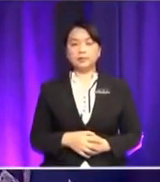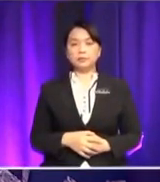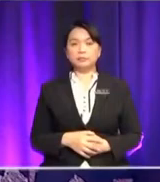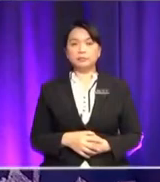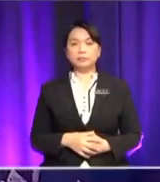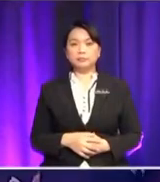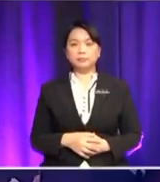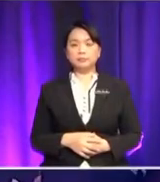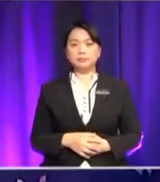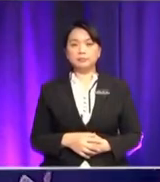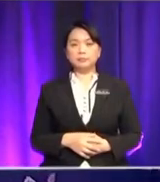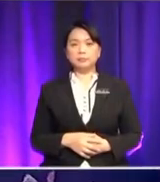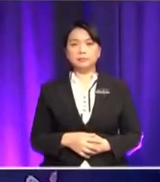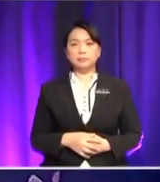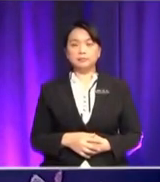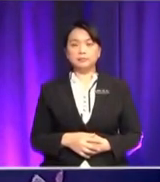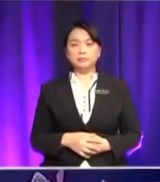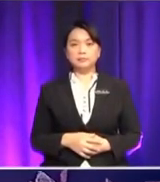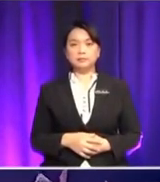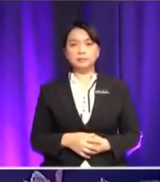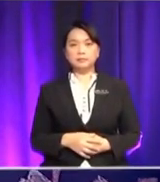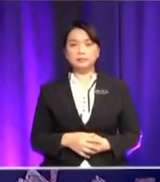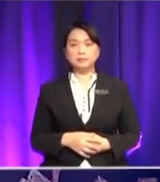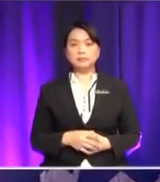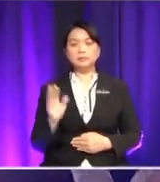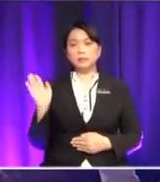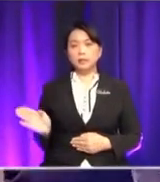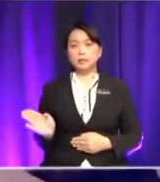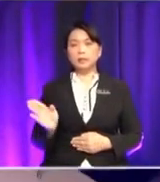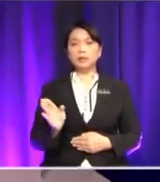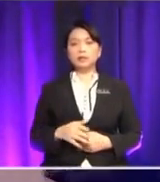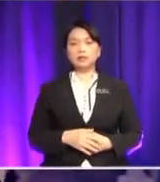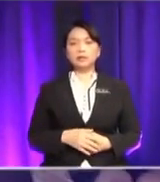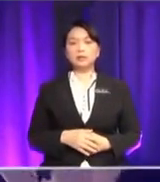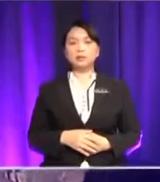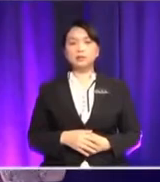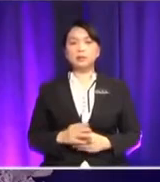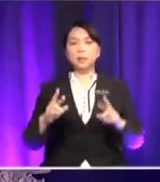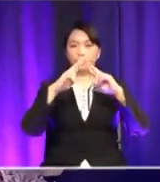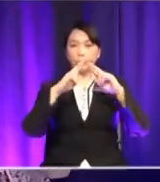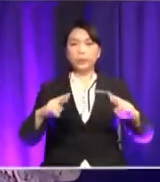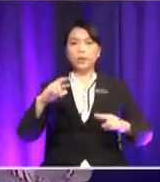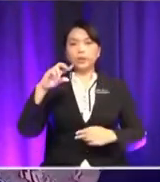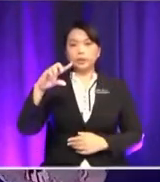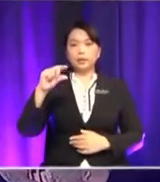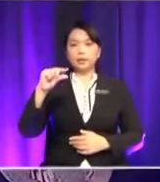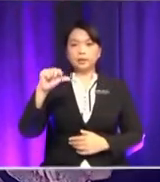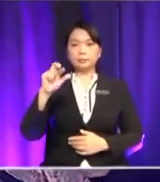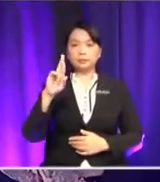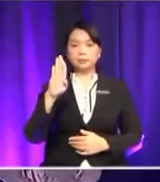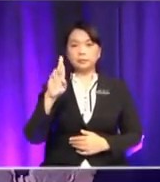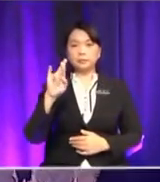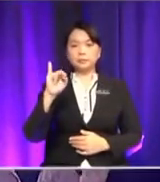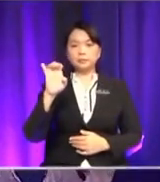di punya a bumi bumi indah bunga gebril biasanya bumbu kayak gini Dia Sammy bulatan tapi di sini juluki sea